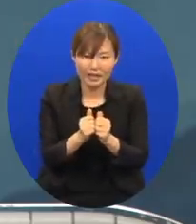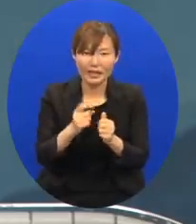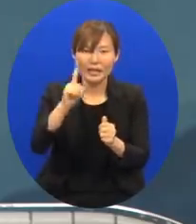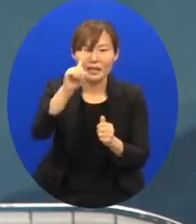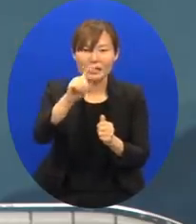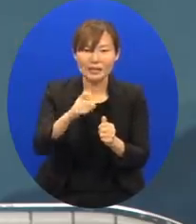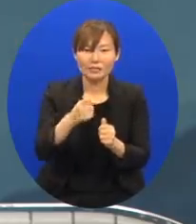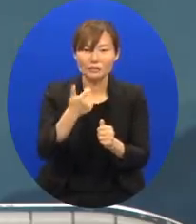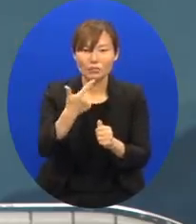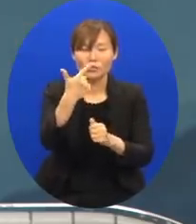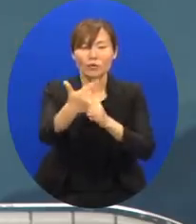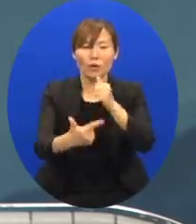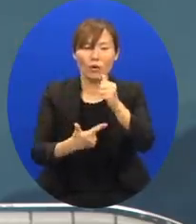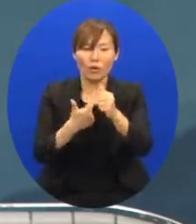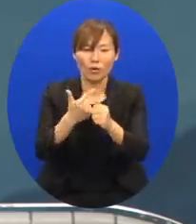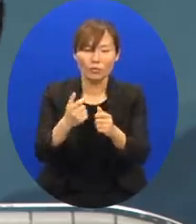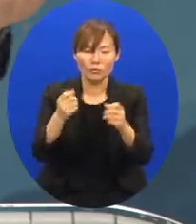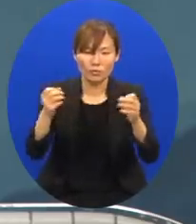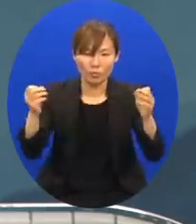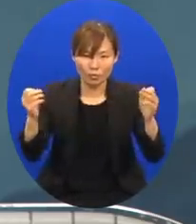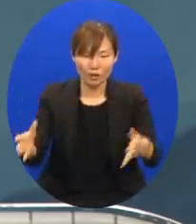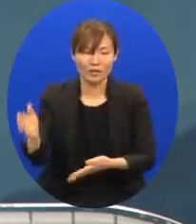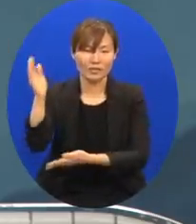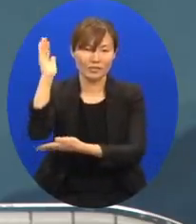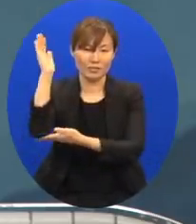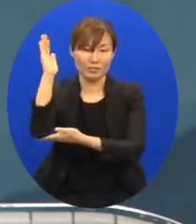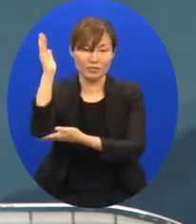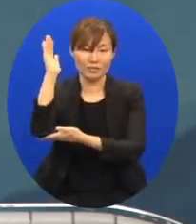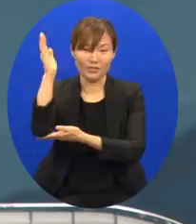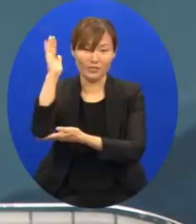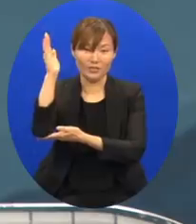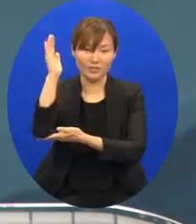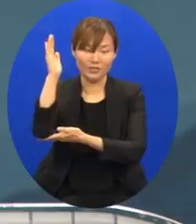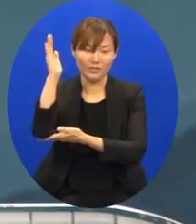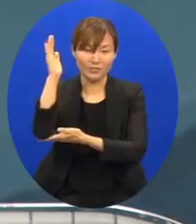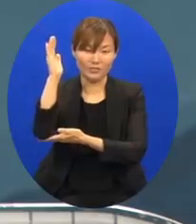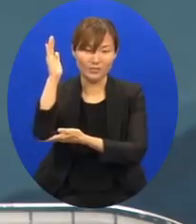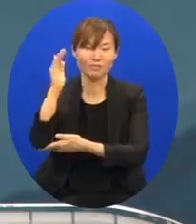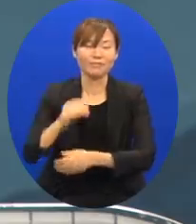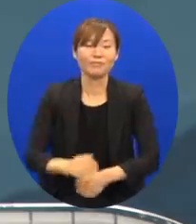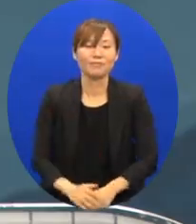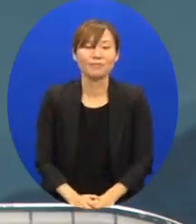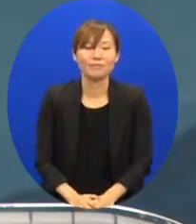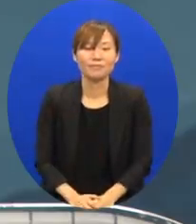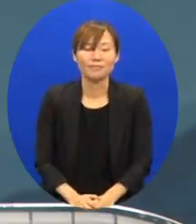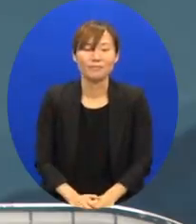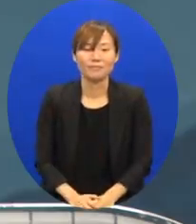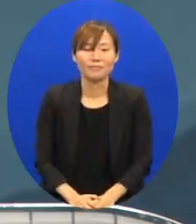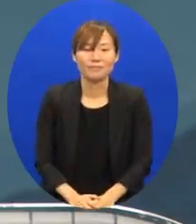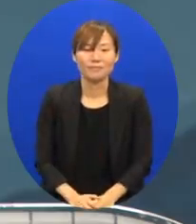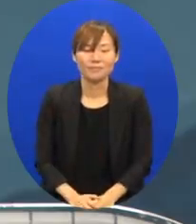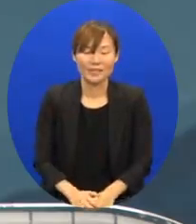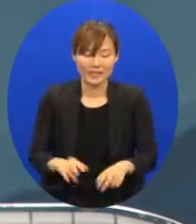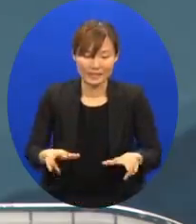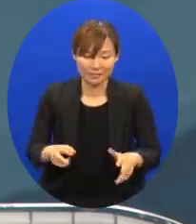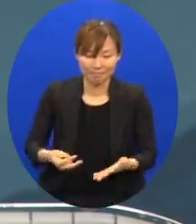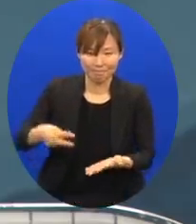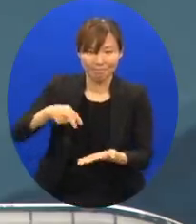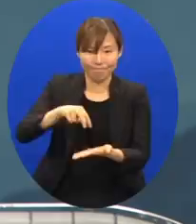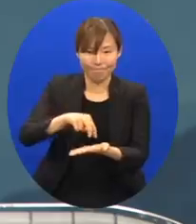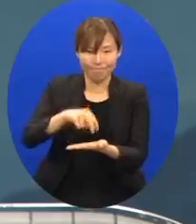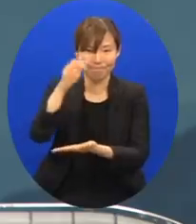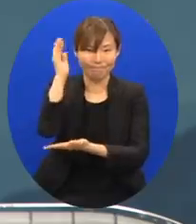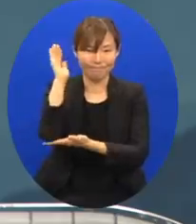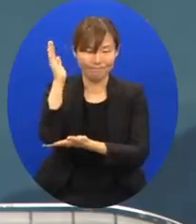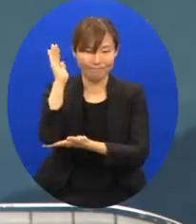설교만 한 겁니다 그것 밖에는 길이 없었습니까 그리고 지금 여기에 이렇게 써 있는 걸